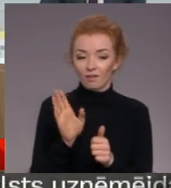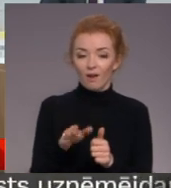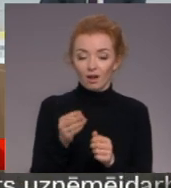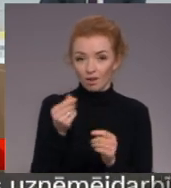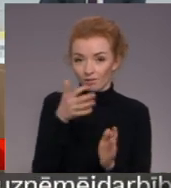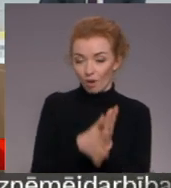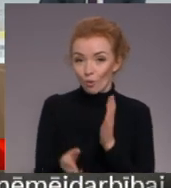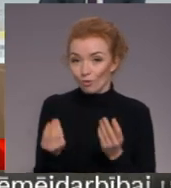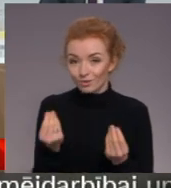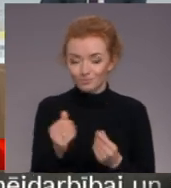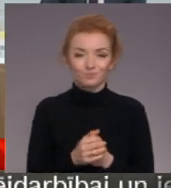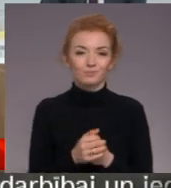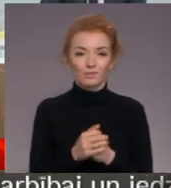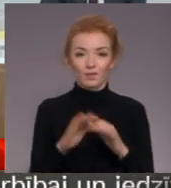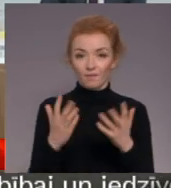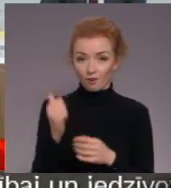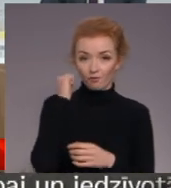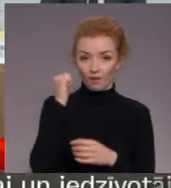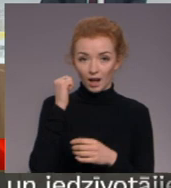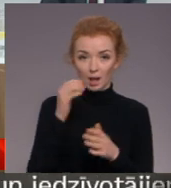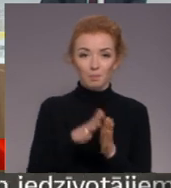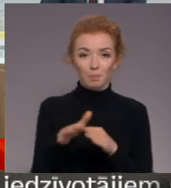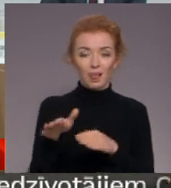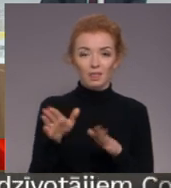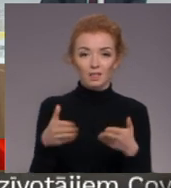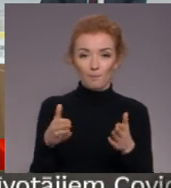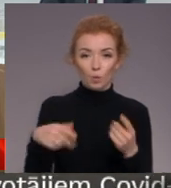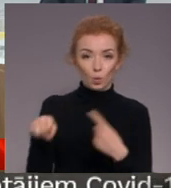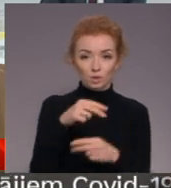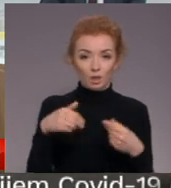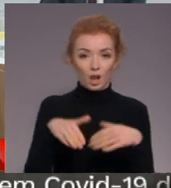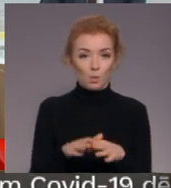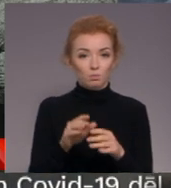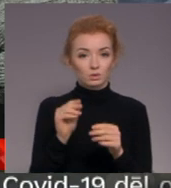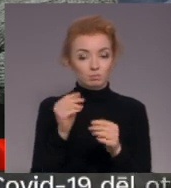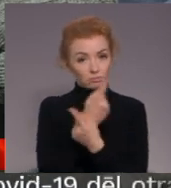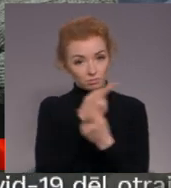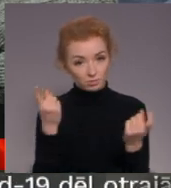naudu. Vai vakar notikušās pilnspultas lēmumus atzīt, jāizlem